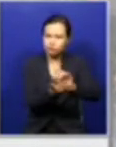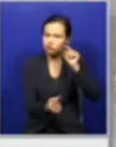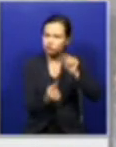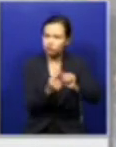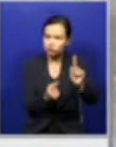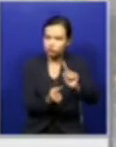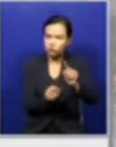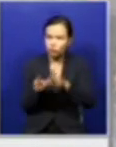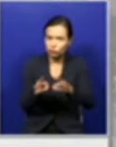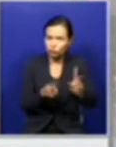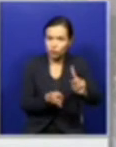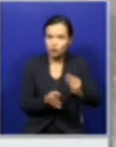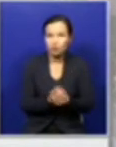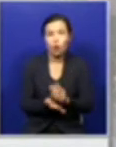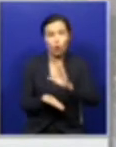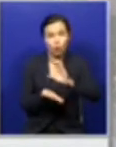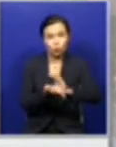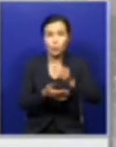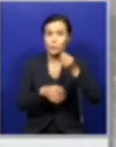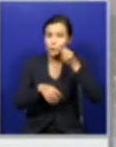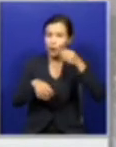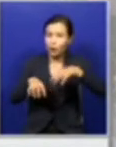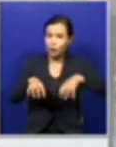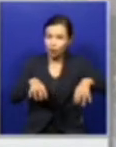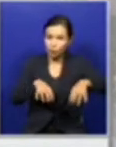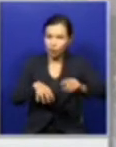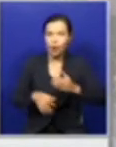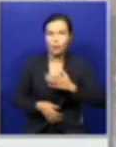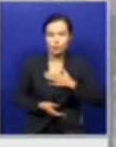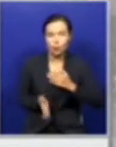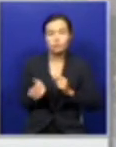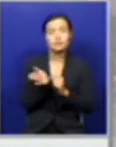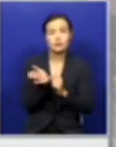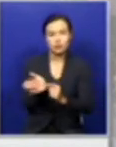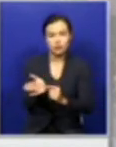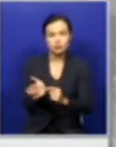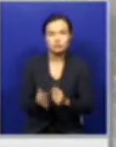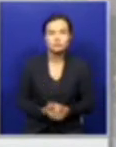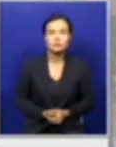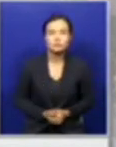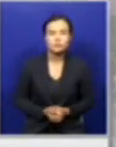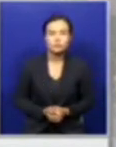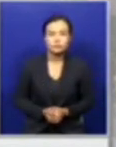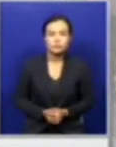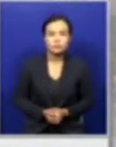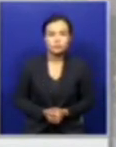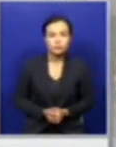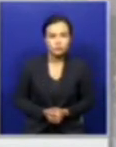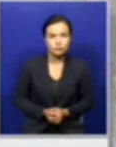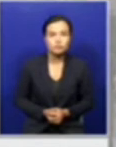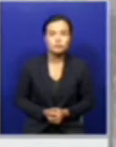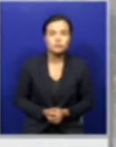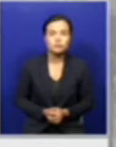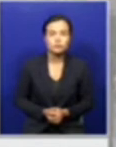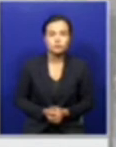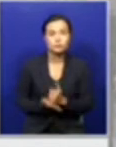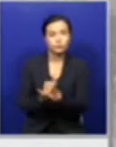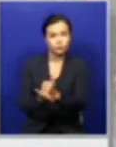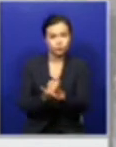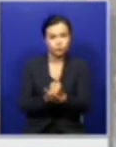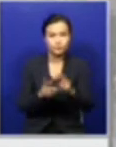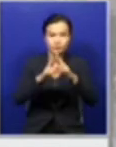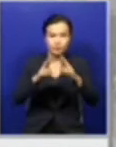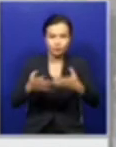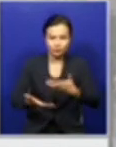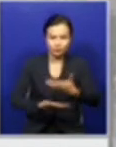ครับต้องผ่านกองทุนหมู่บ้านหรือเปล่าอันนี้เป็นข้อเสนอนะครับเพื่อให้เขาได้เยียวยานะครับกับผู้ที่เป็นร้านค้าเล็กๆ